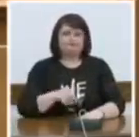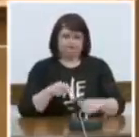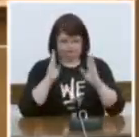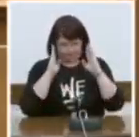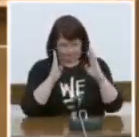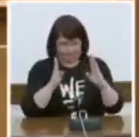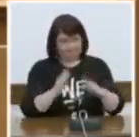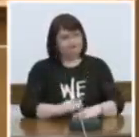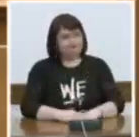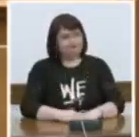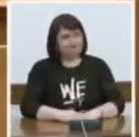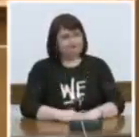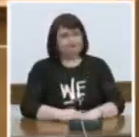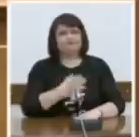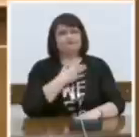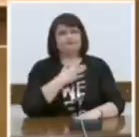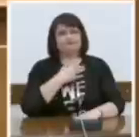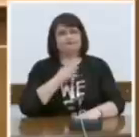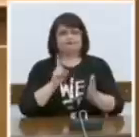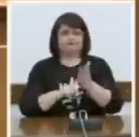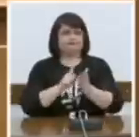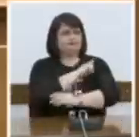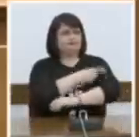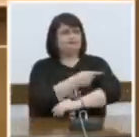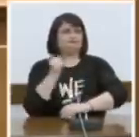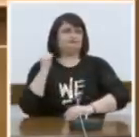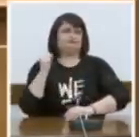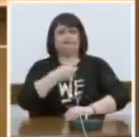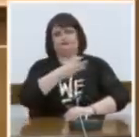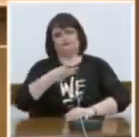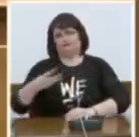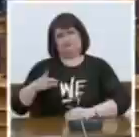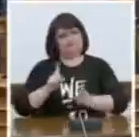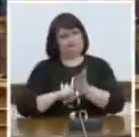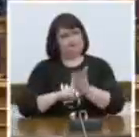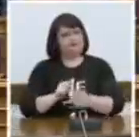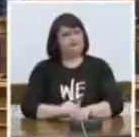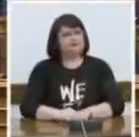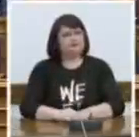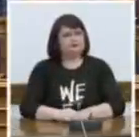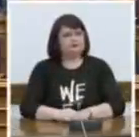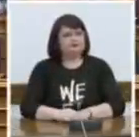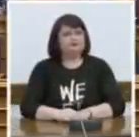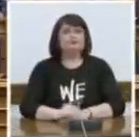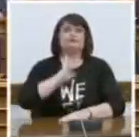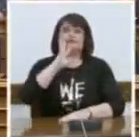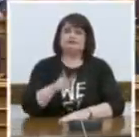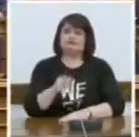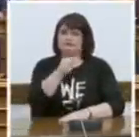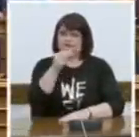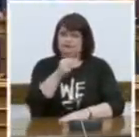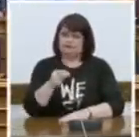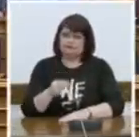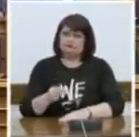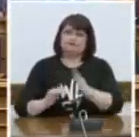πρώτη αναγκαιότητα είναι να δυναμώσει ο ΣΥΡΙΖΑ. Γιατί είναι και πολιτική και κοινωνική αναγκαιότητα. Και για τη μάχη της καθημερινότητας και για τις αξίες της προόδου